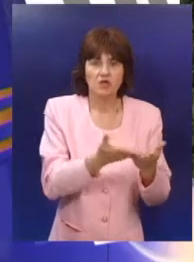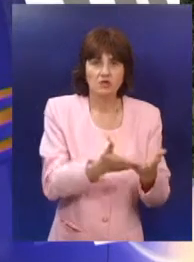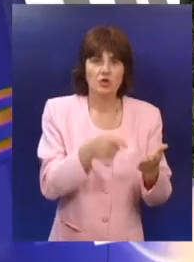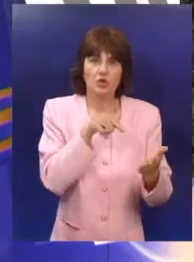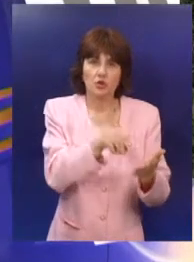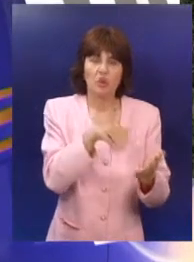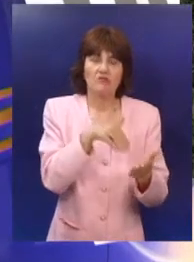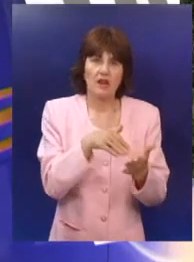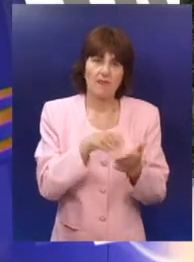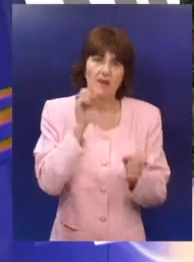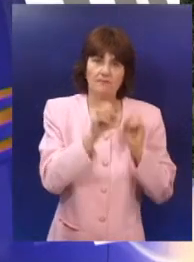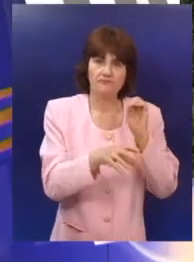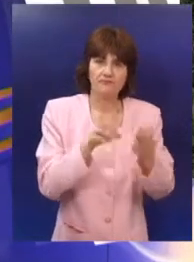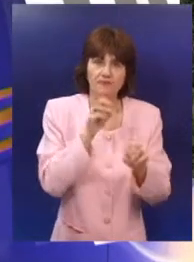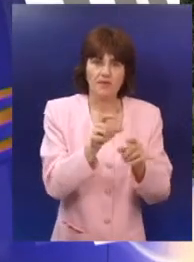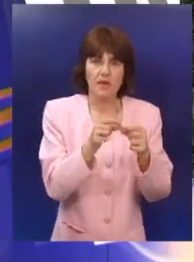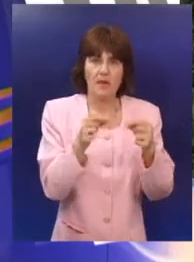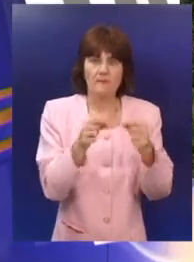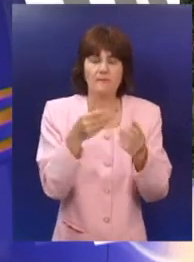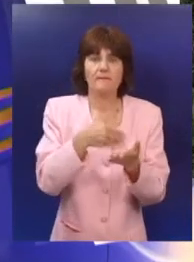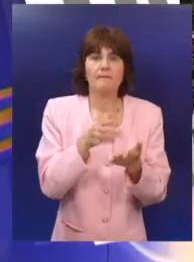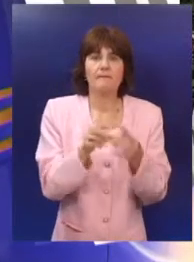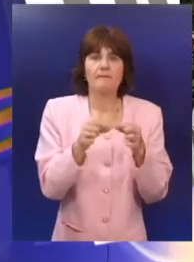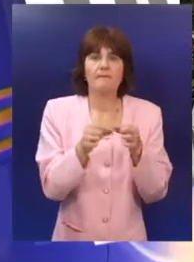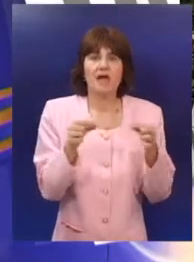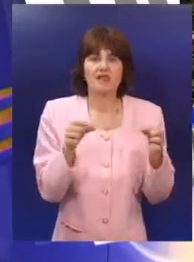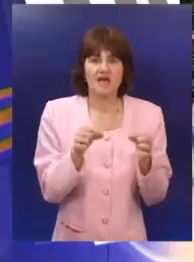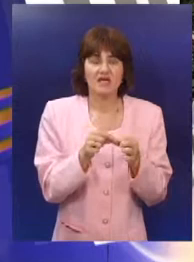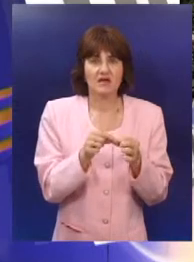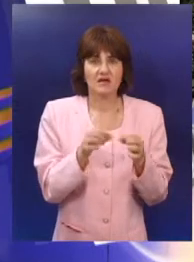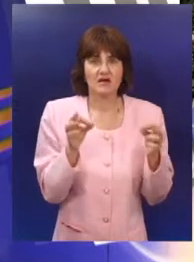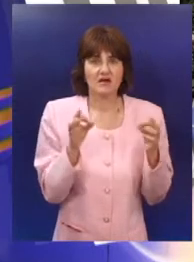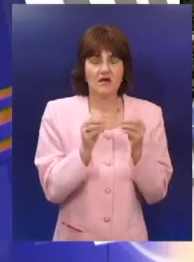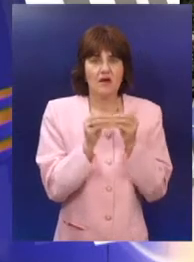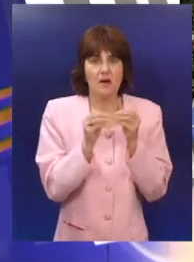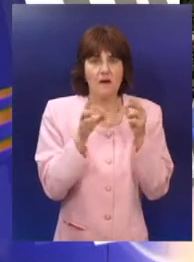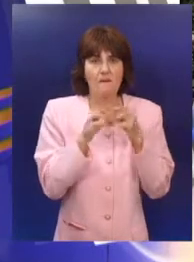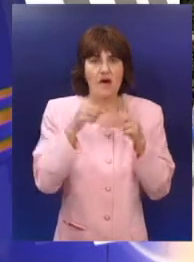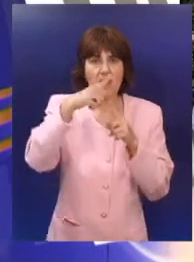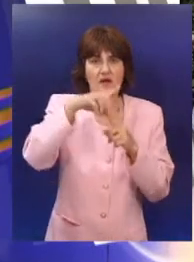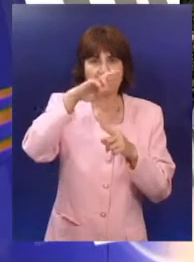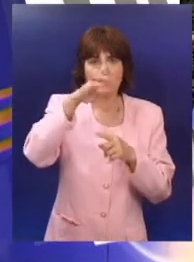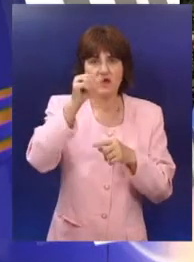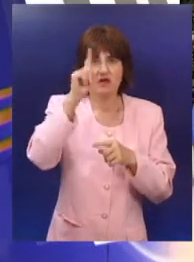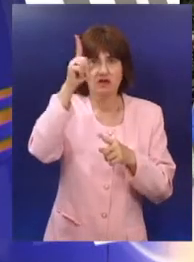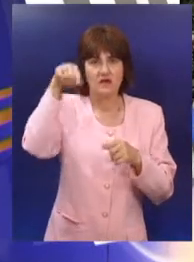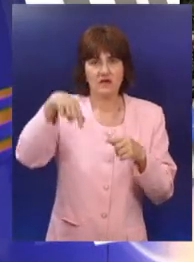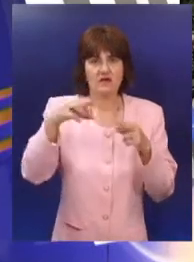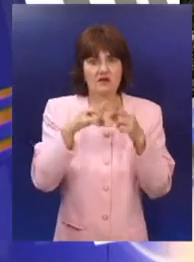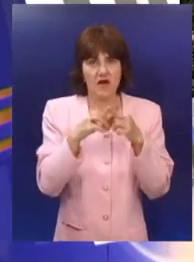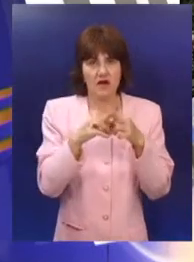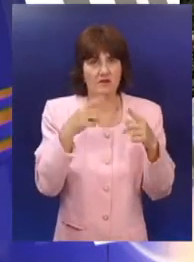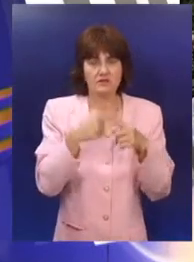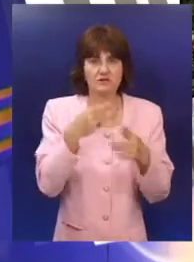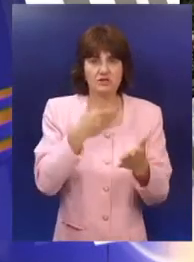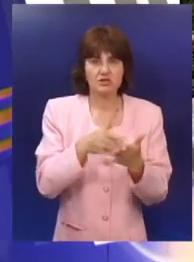postupkom odlaganja iskorištenih baterija. Napravili smo ga jer smatramo da ovako u jednoj urbanoj sredini treba nešto što je